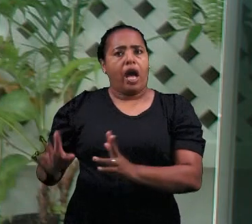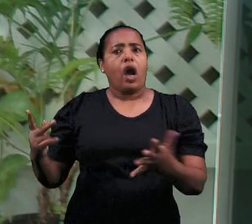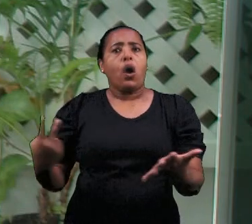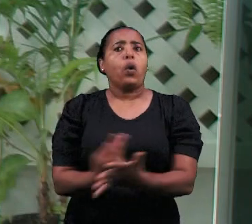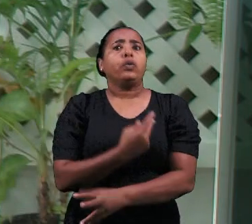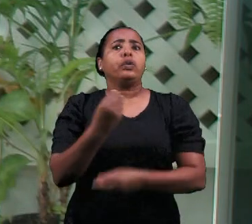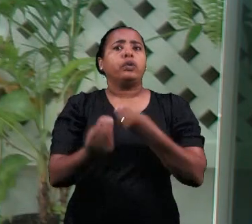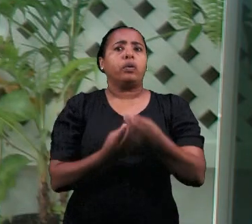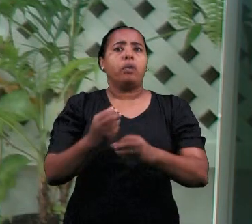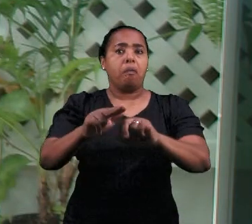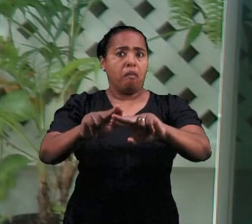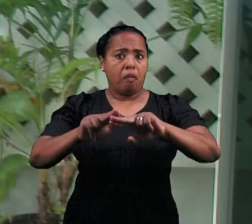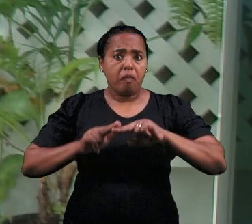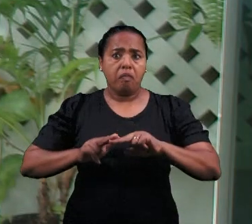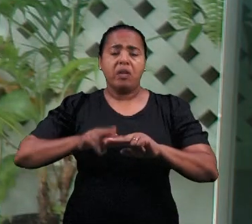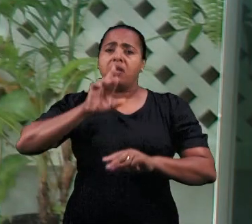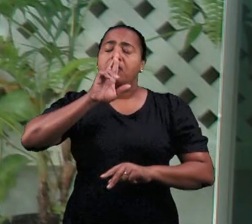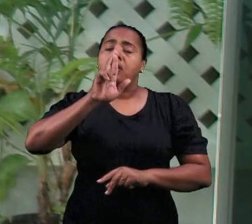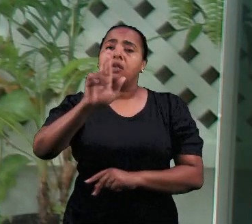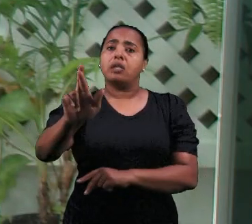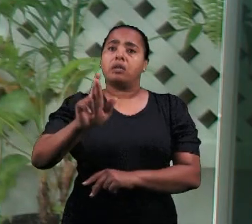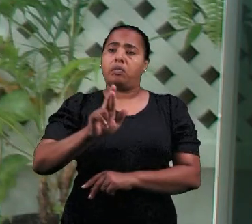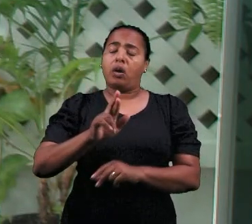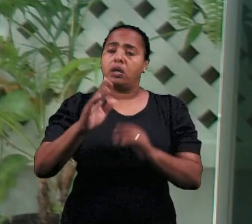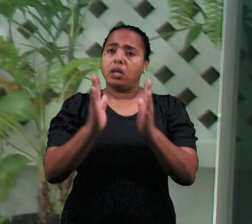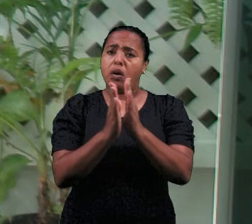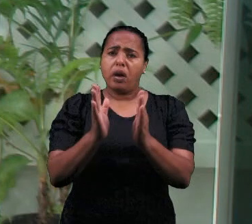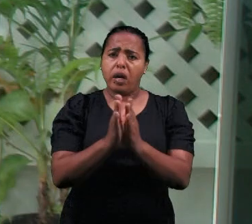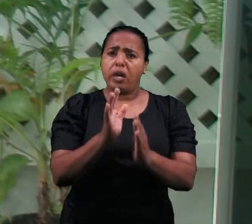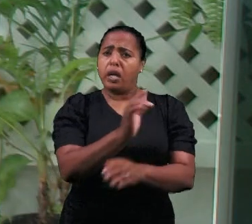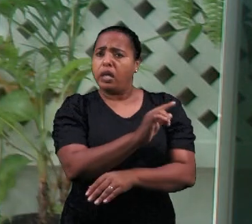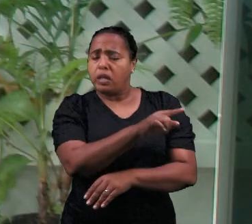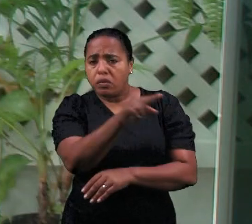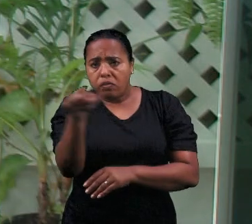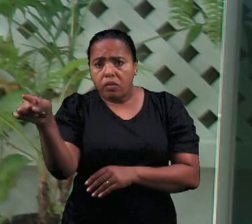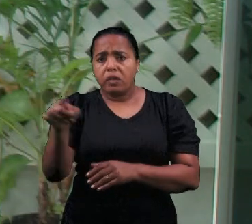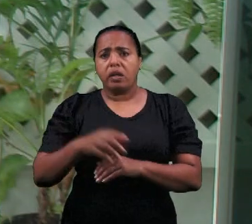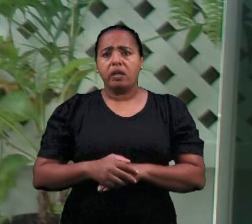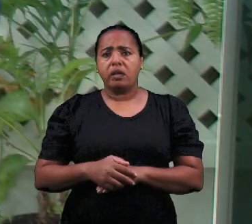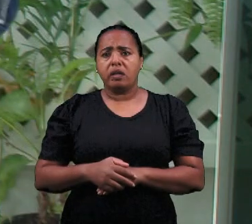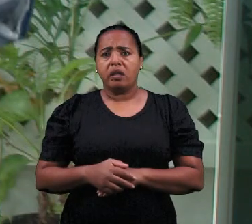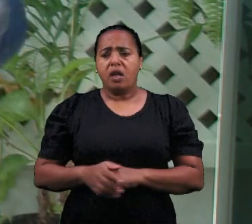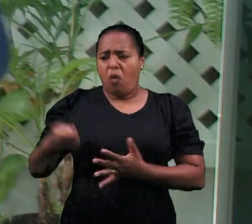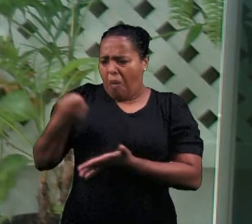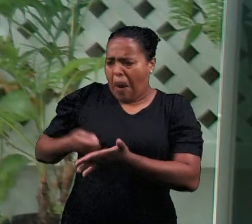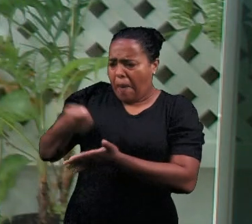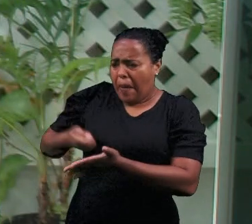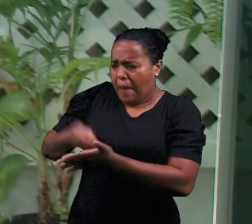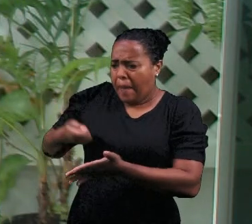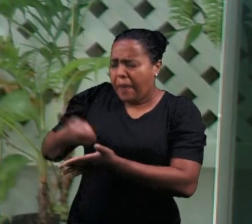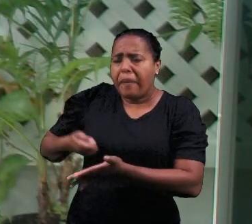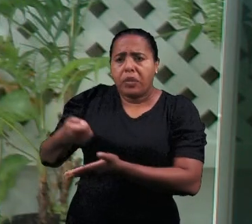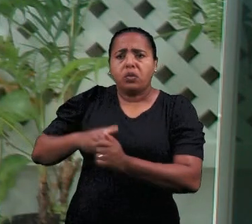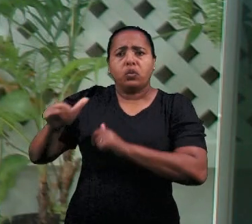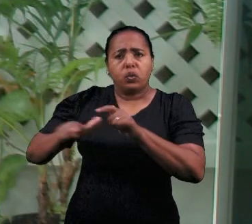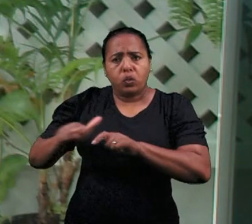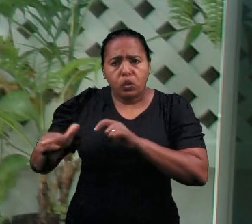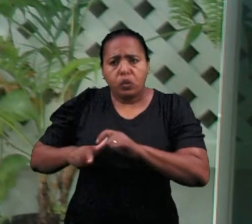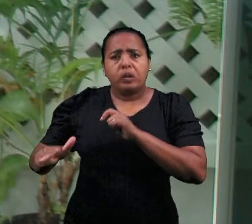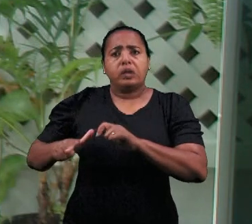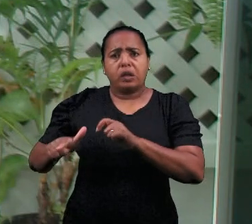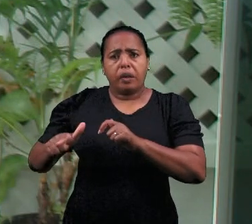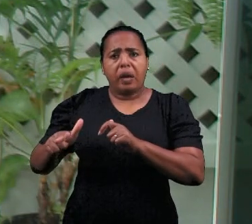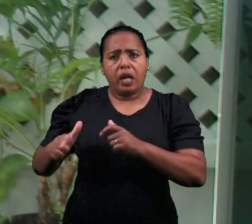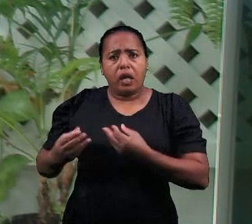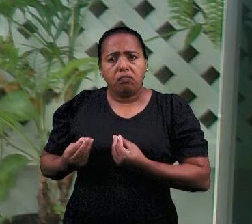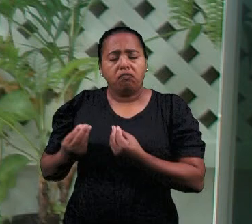frères. Et cela est une réponse de vos prières. Ils ne vont pas être à la dérive.